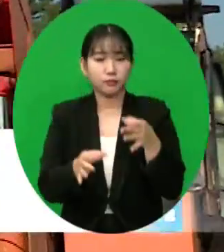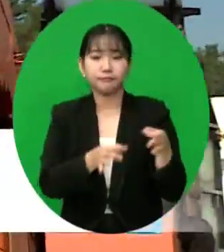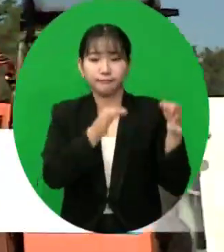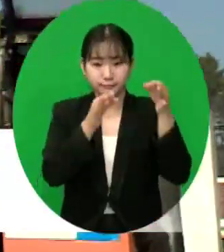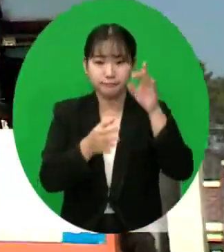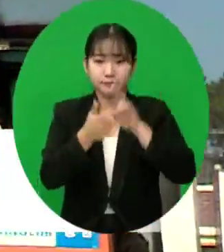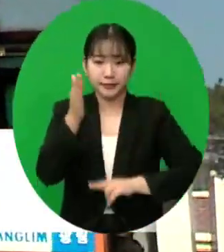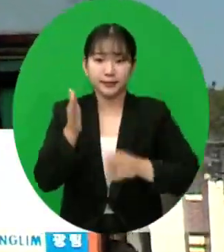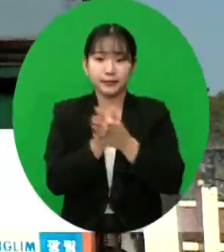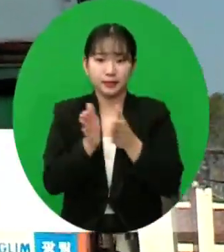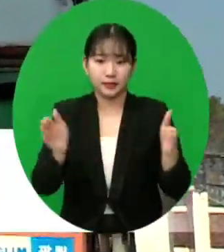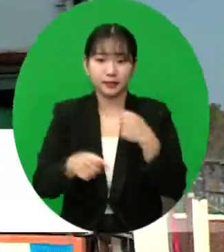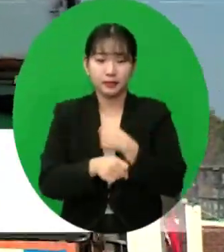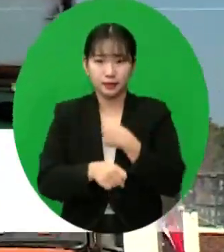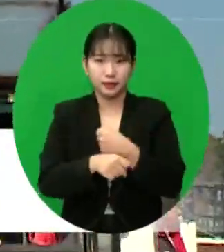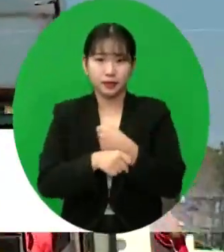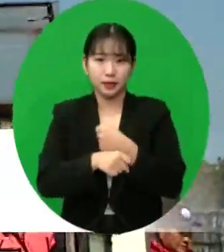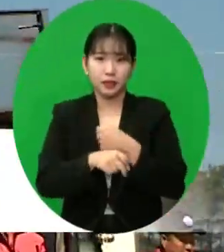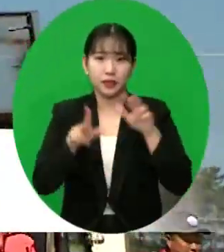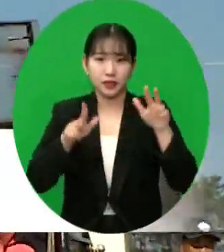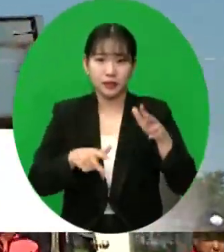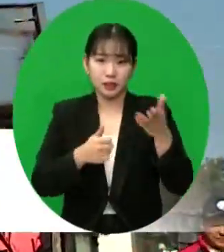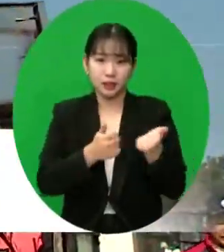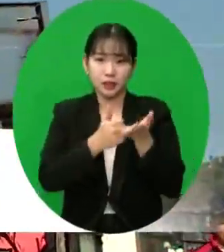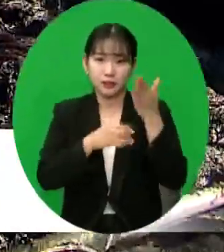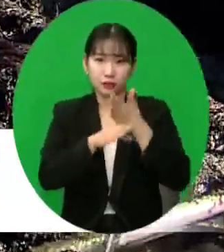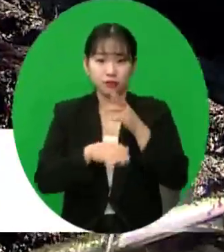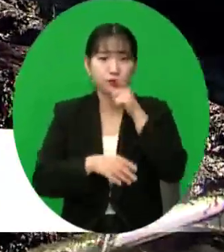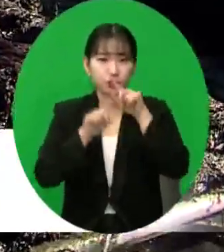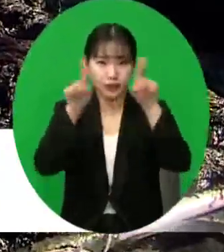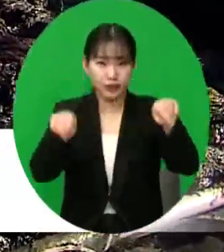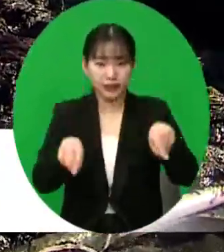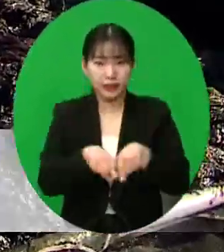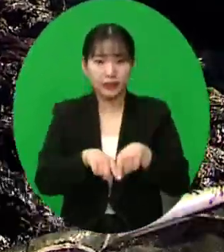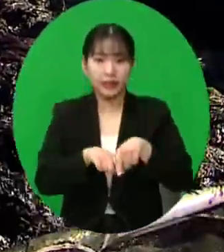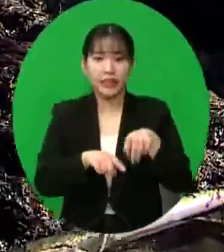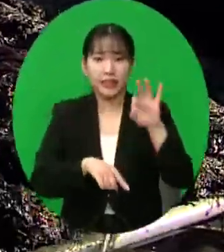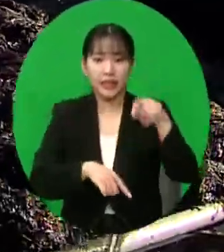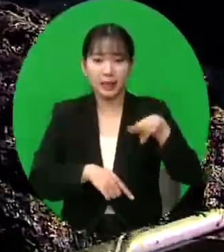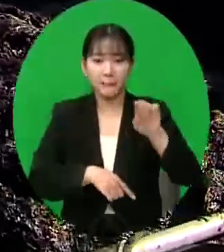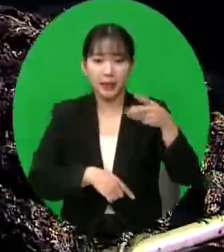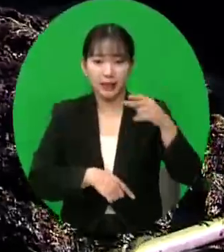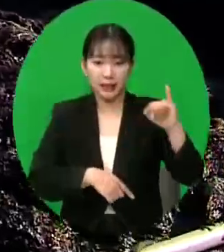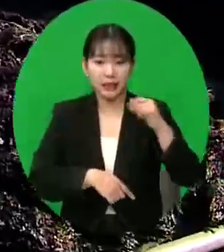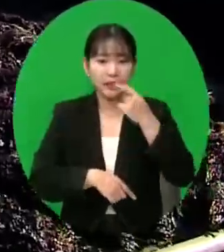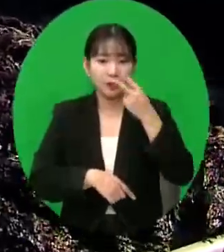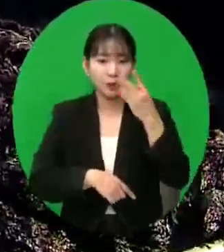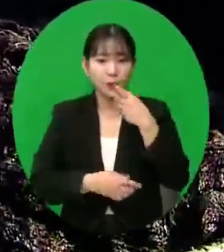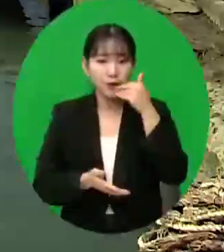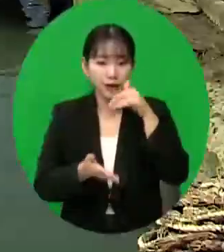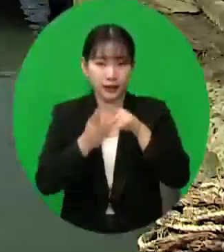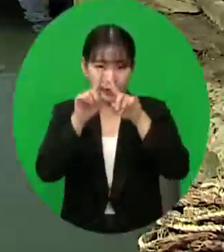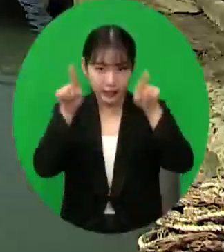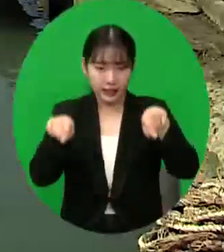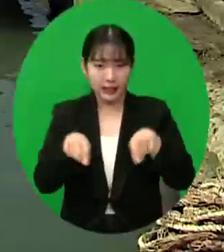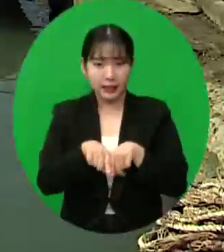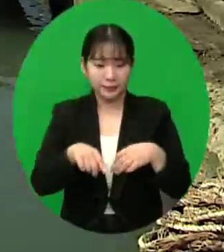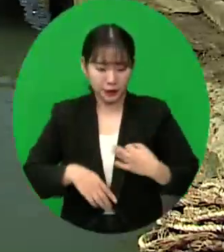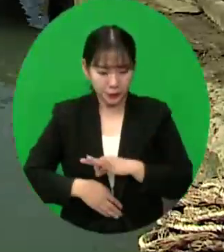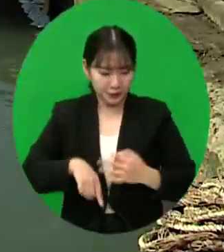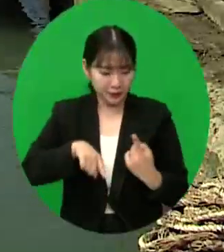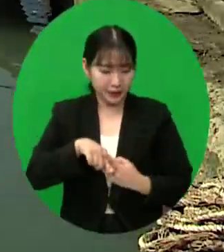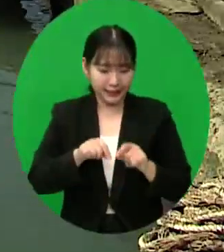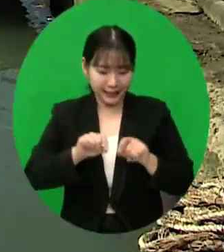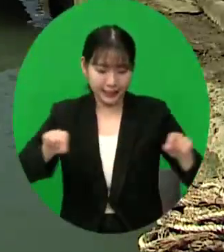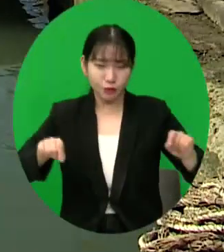가격으로 출발했습니다 현재 생산되고 있는 김은 조생종 빠디 돌김으로 체가 곱창처럼 길고